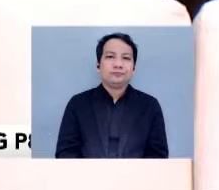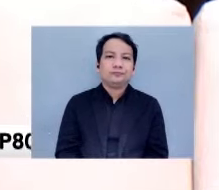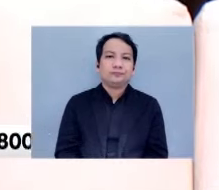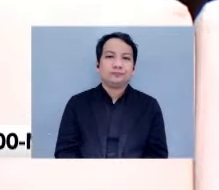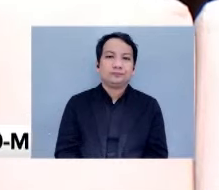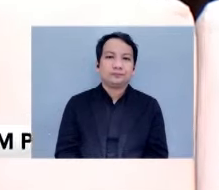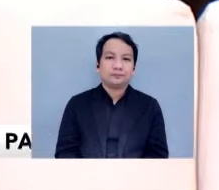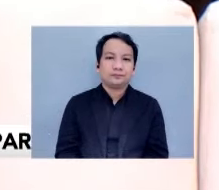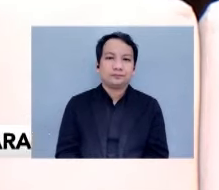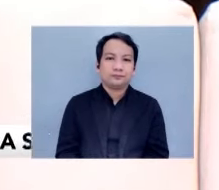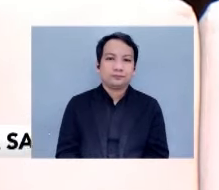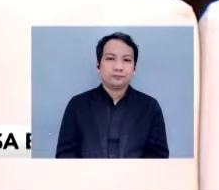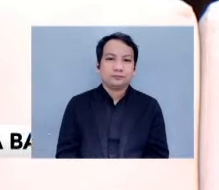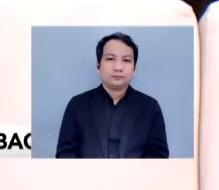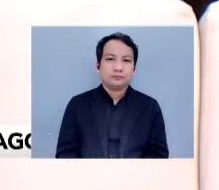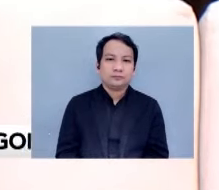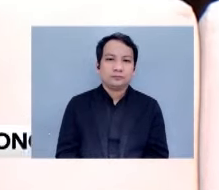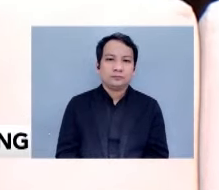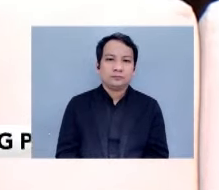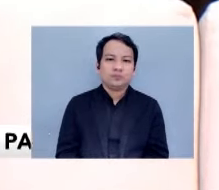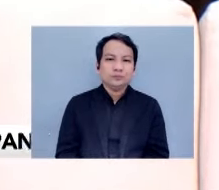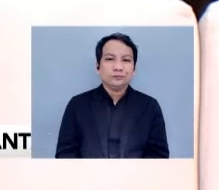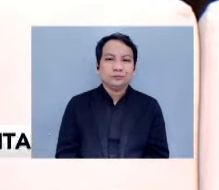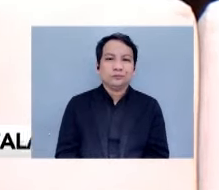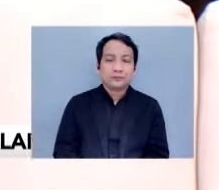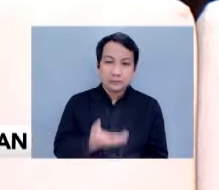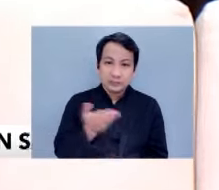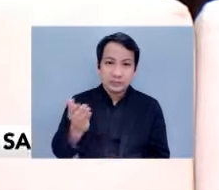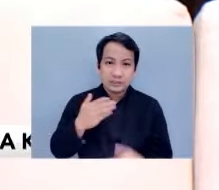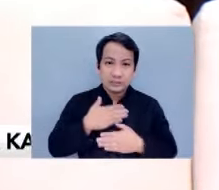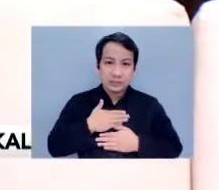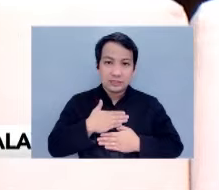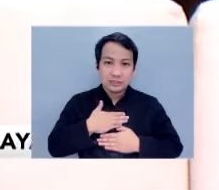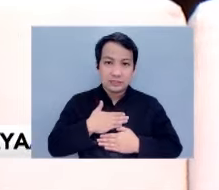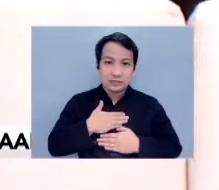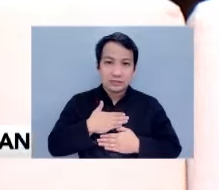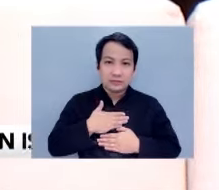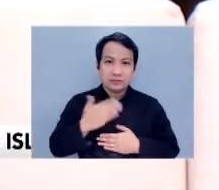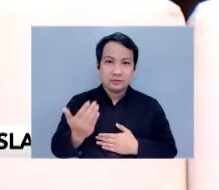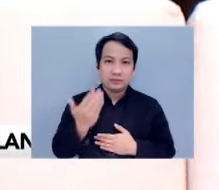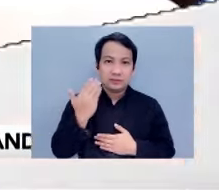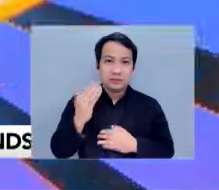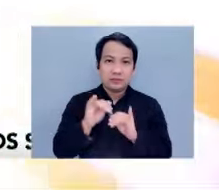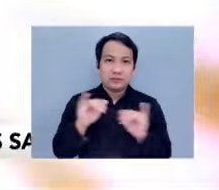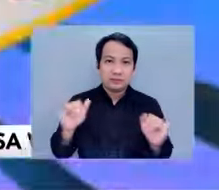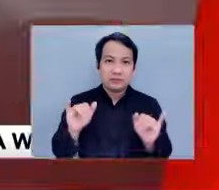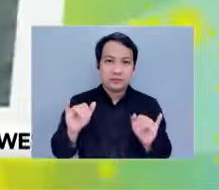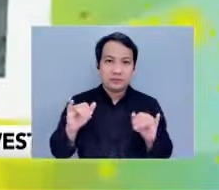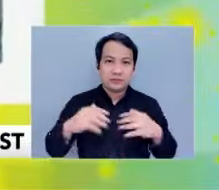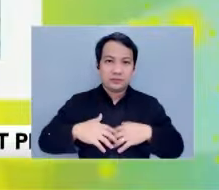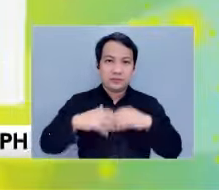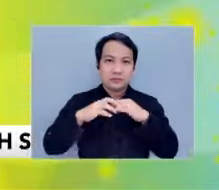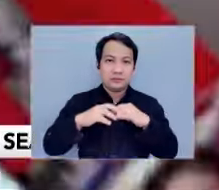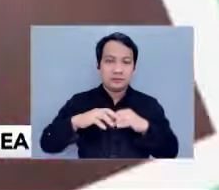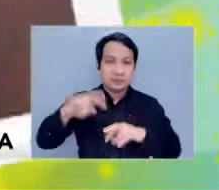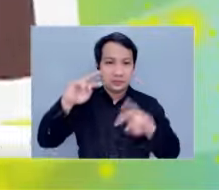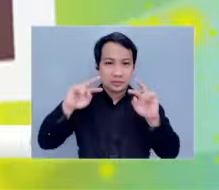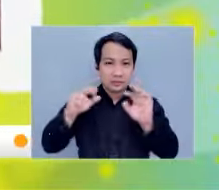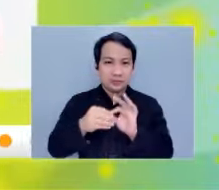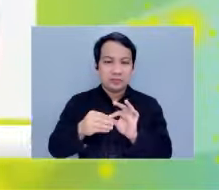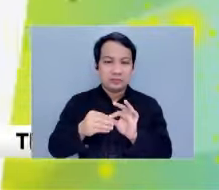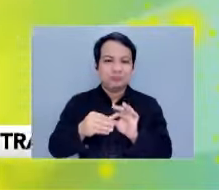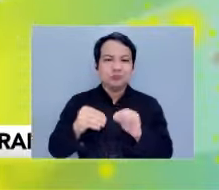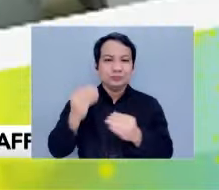Thank you, Doc. At eto naman po, tuloy-tuloy lang ang happiness ngayong Lunes. Tulad na lamang po ng mga bumubuhos sa selfies ng ating mga